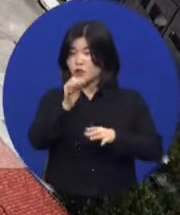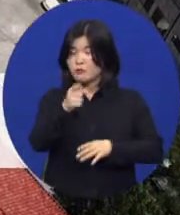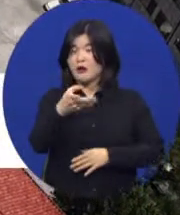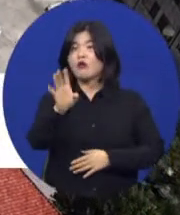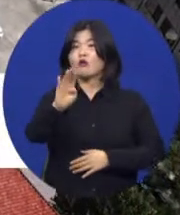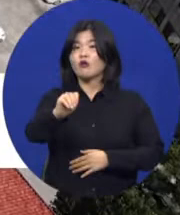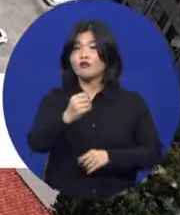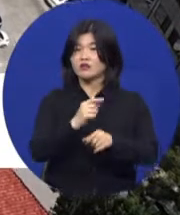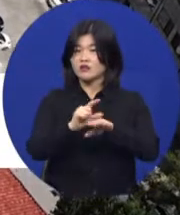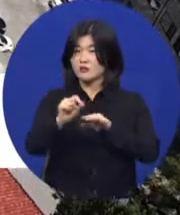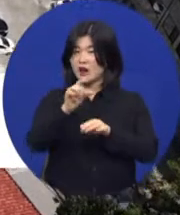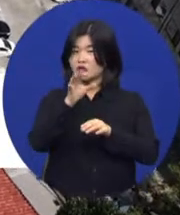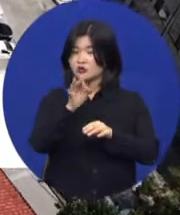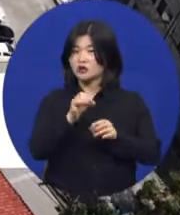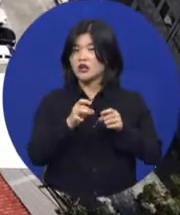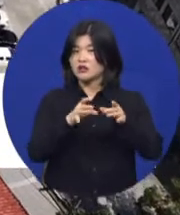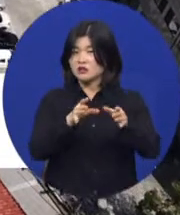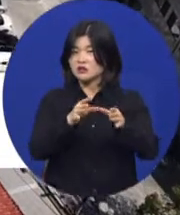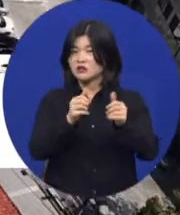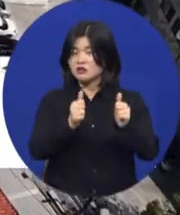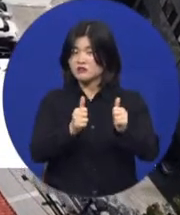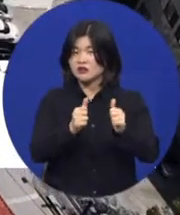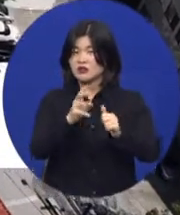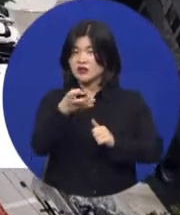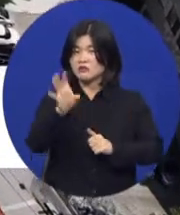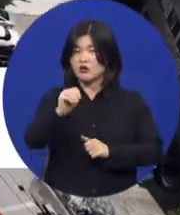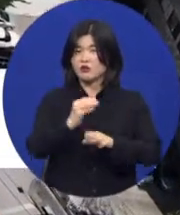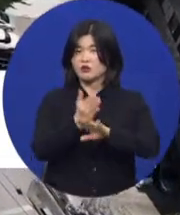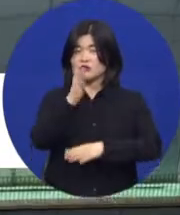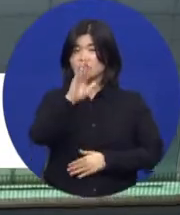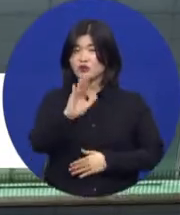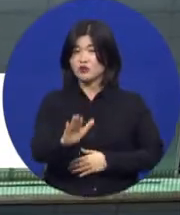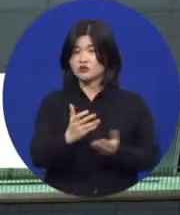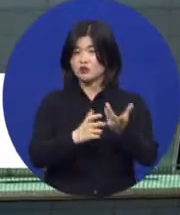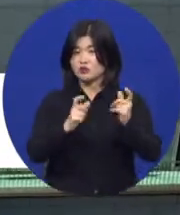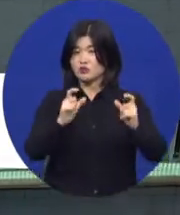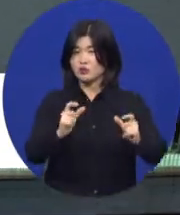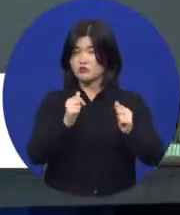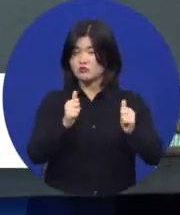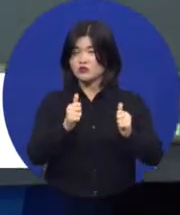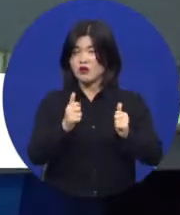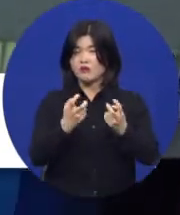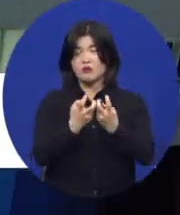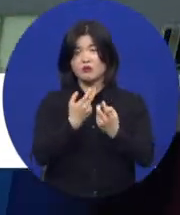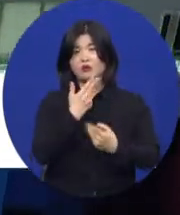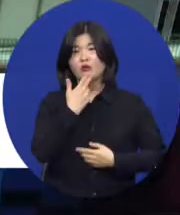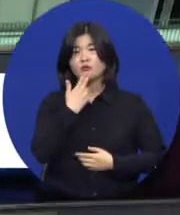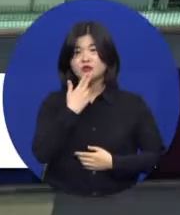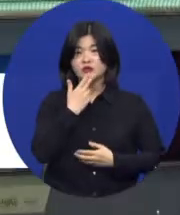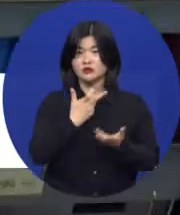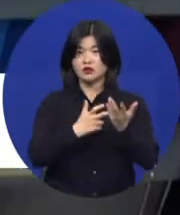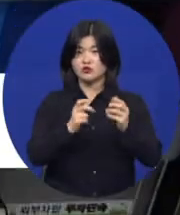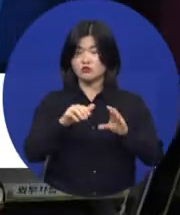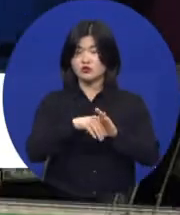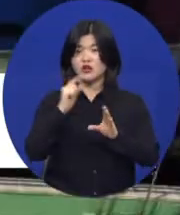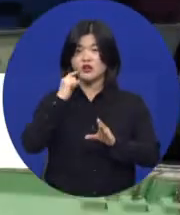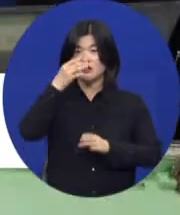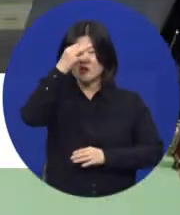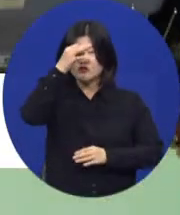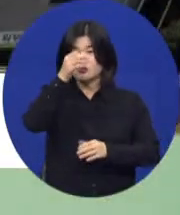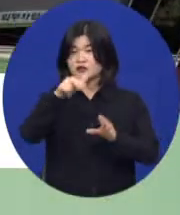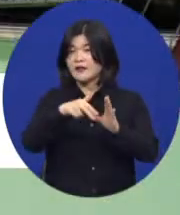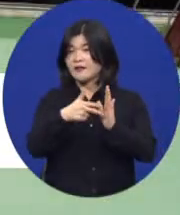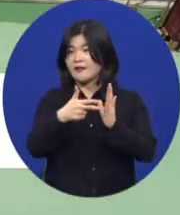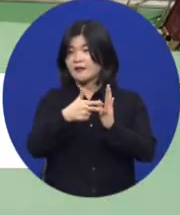원으로 지방재정투자심사 기준인 40억 원을 넘었는데도 제주도가 심사 절차 없이 제주문화예술재단에